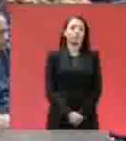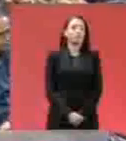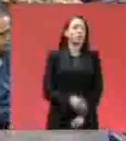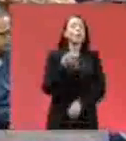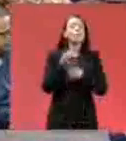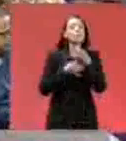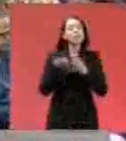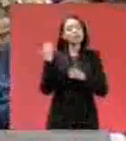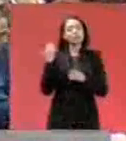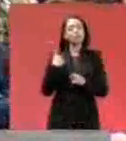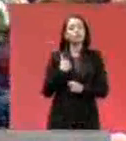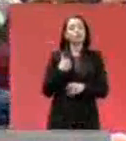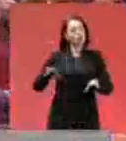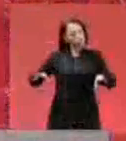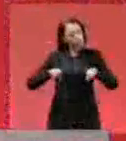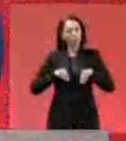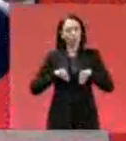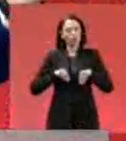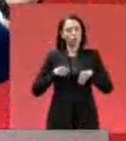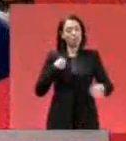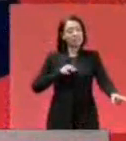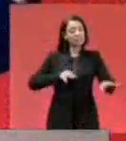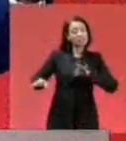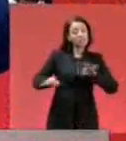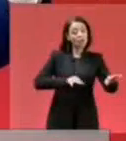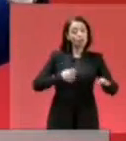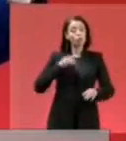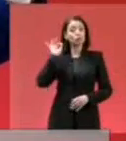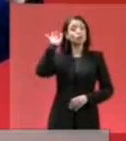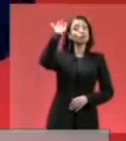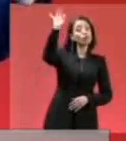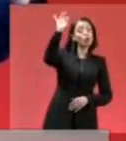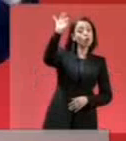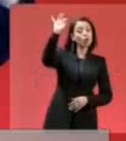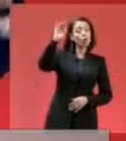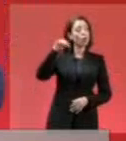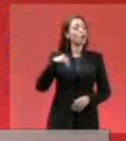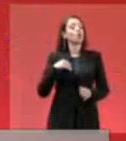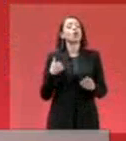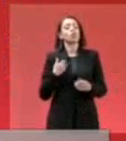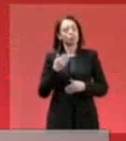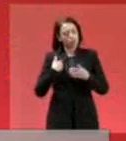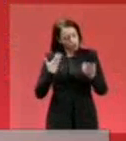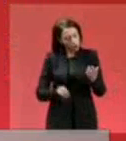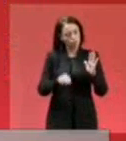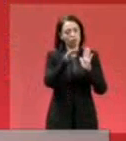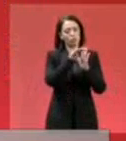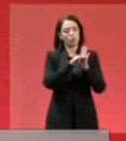Εμείς θα πορευτούμε με σχέδιο, με όραμα και με όπλο τα πεπραγμένα μας,